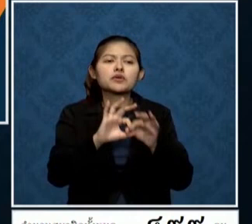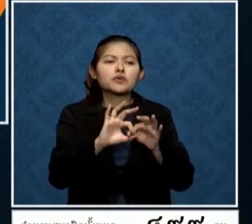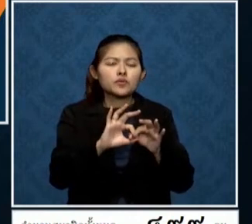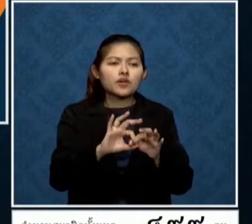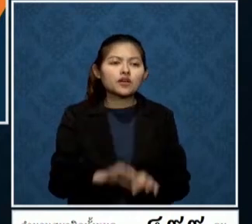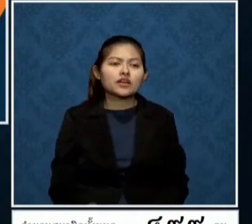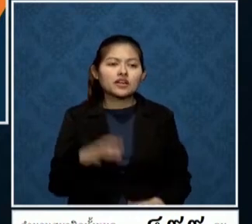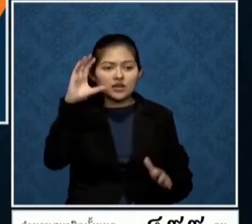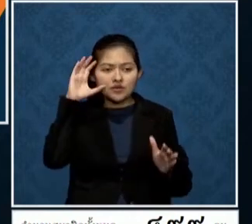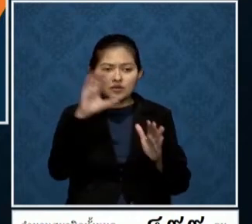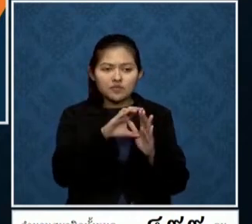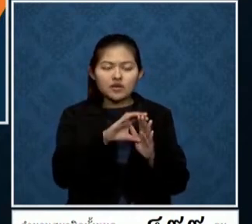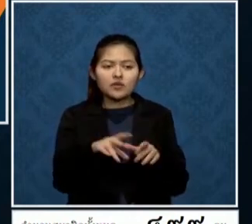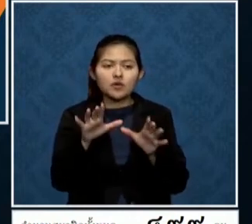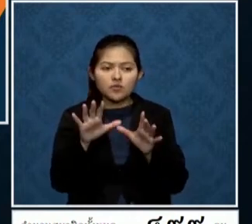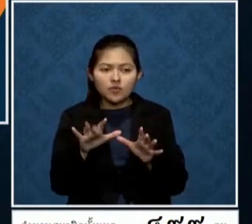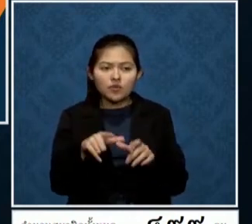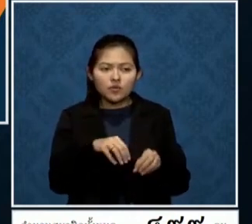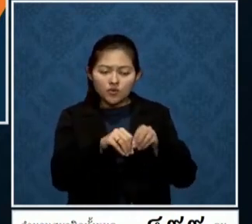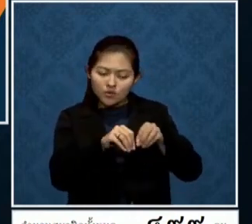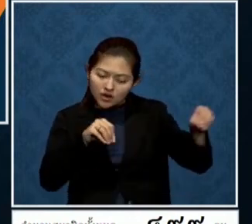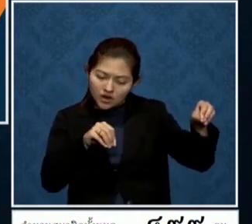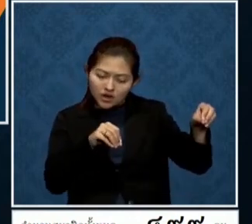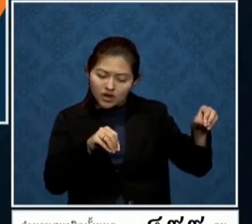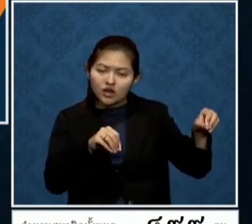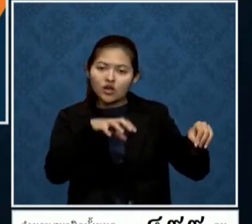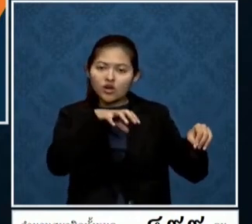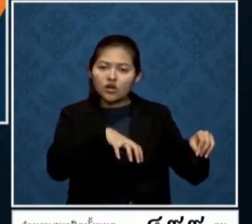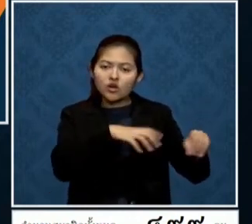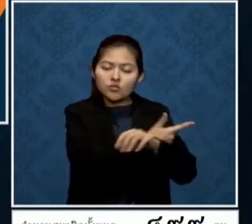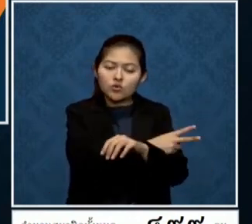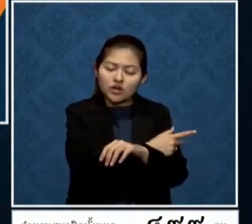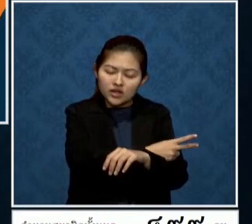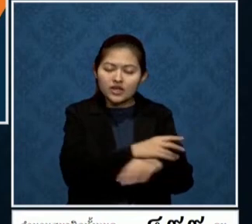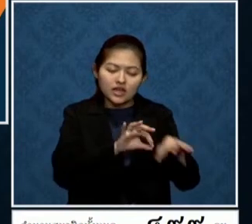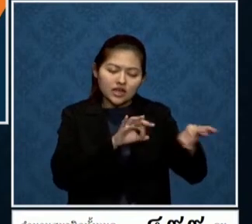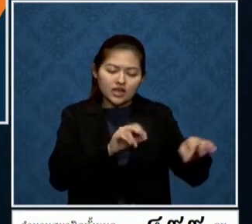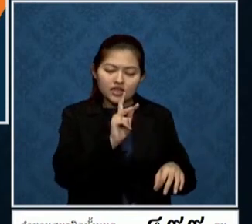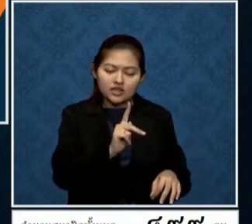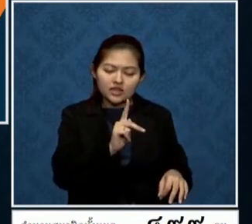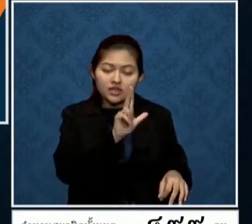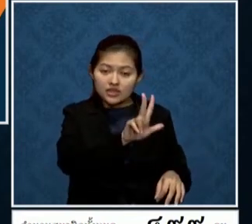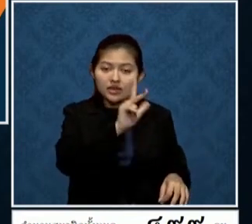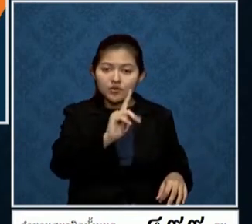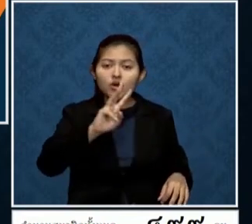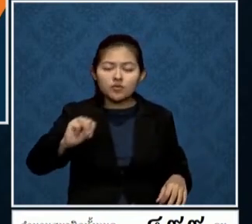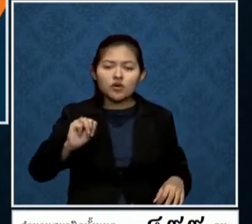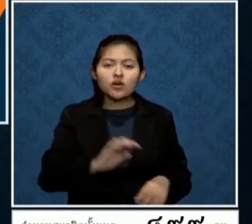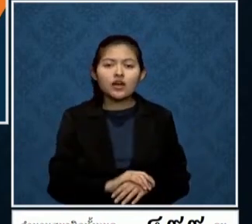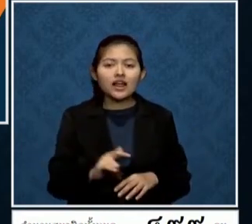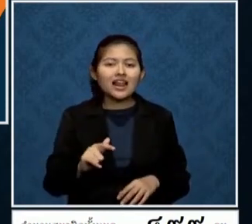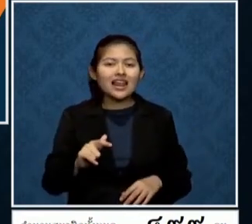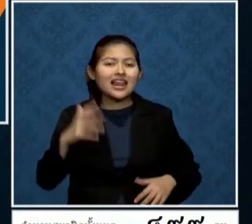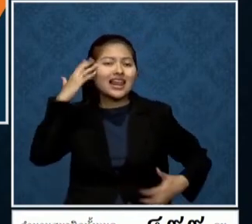ครับอยู่ห่างจากเกาะภูเก็ต 3กมไม่ทราบว่าลิงว่ายน้ำไปเองได้หรือยังอย่าง